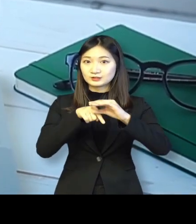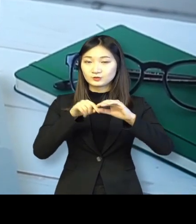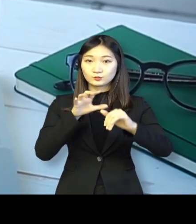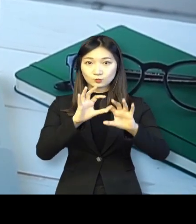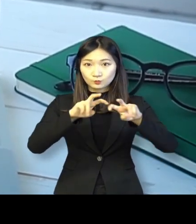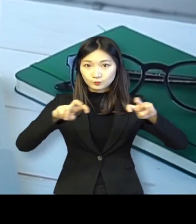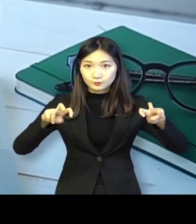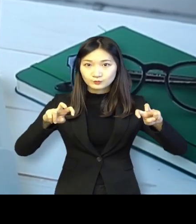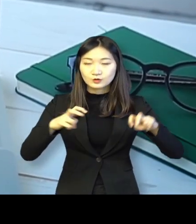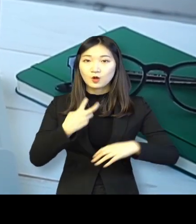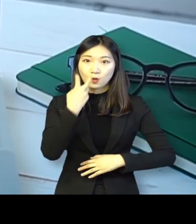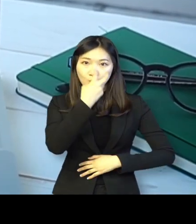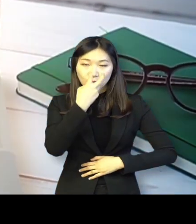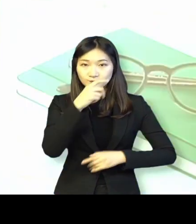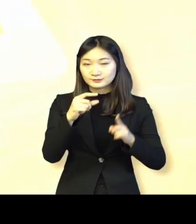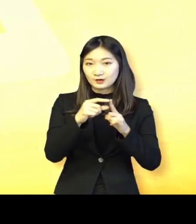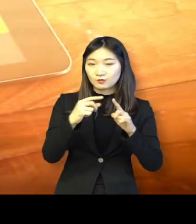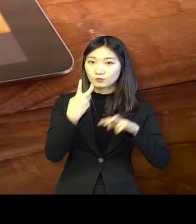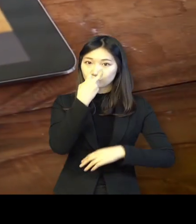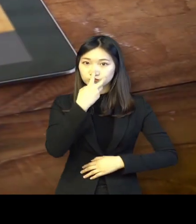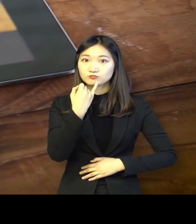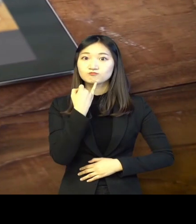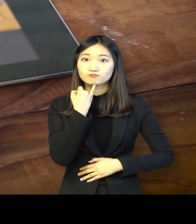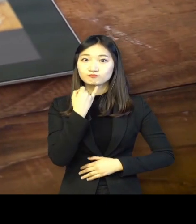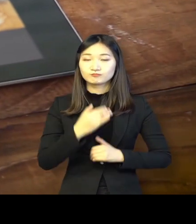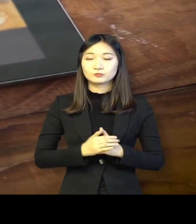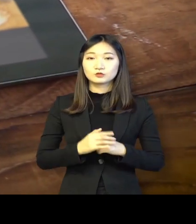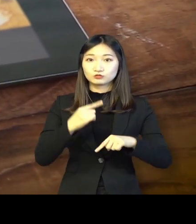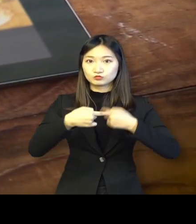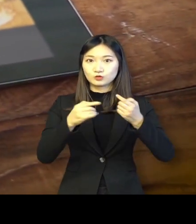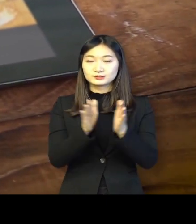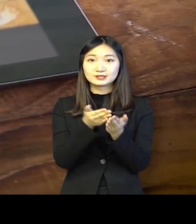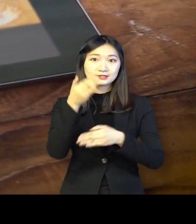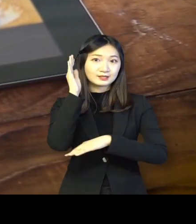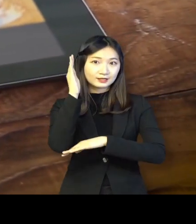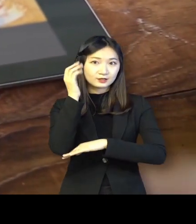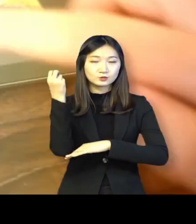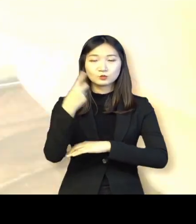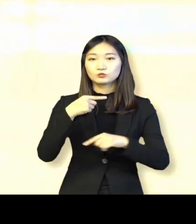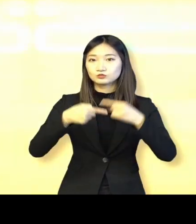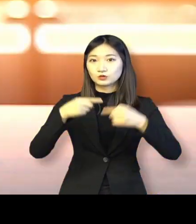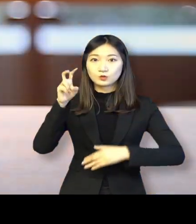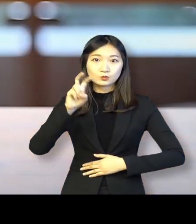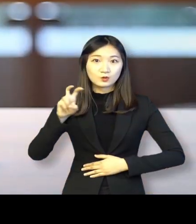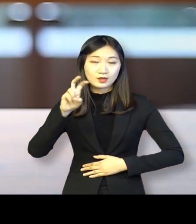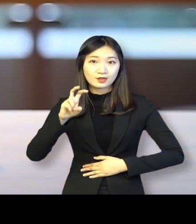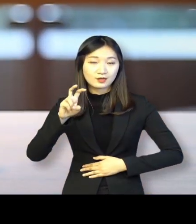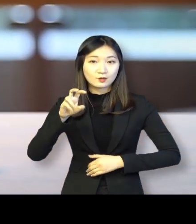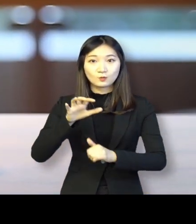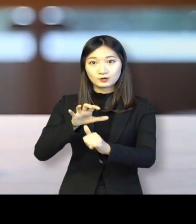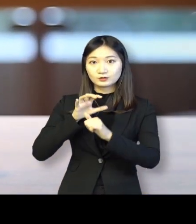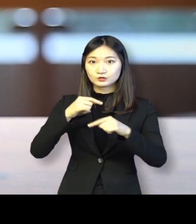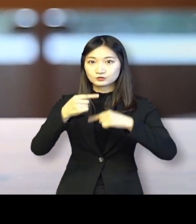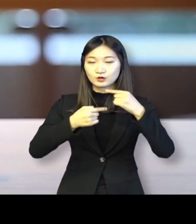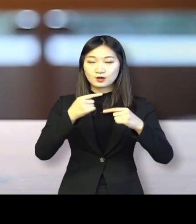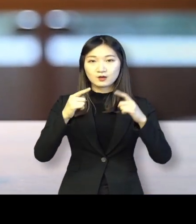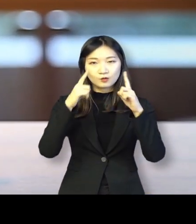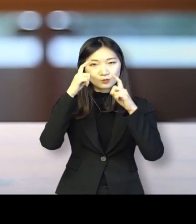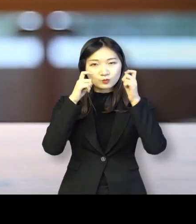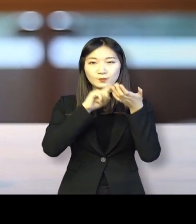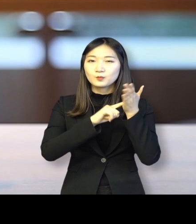알고 싶은 수어를 찾아보거나 수어 동화나 수어 노래를 통해 다양한 표현의 수어를